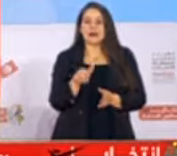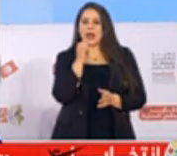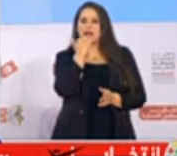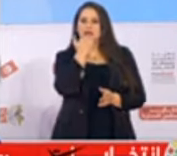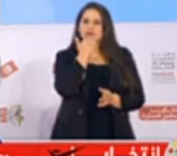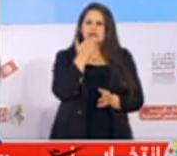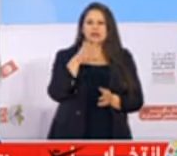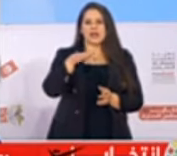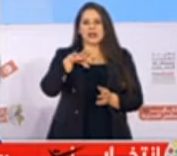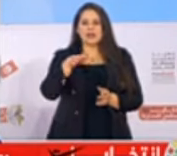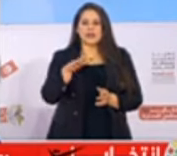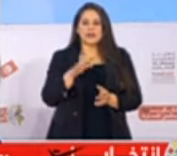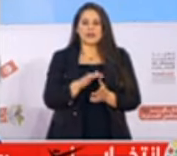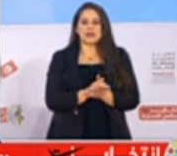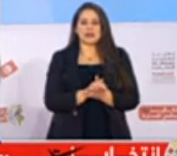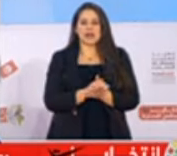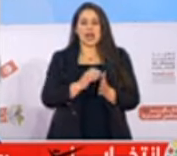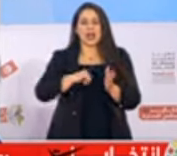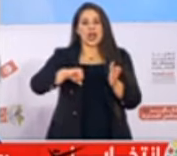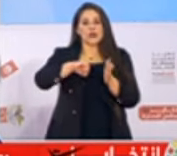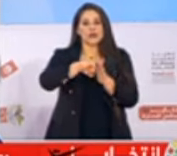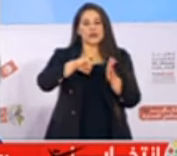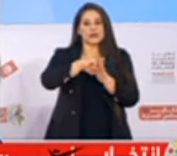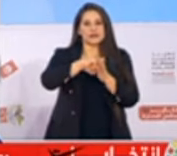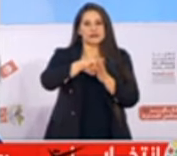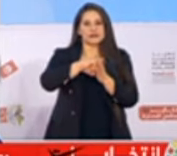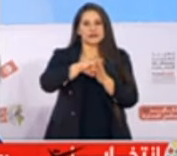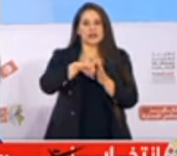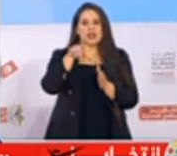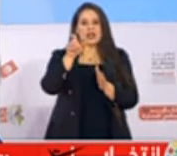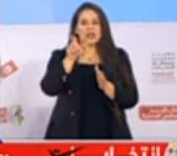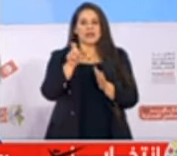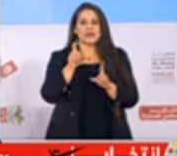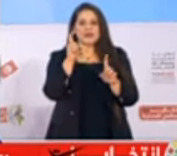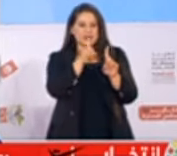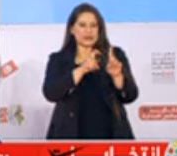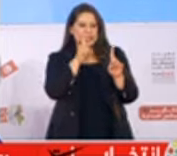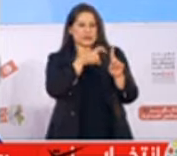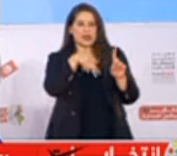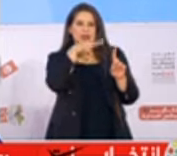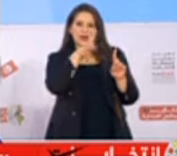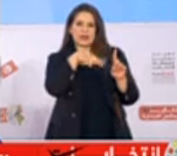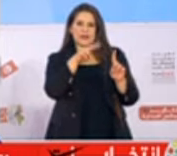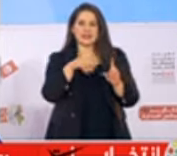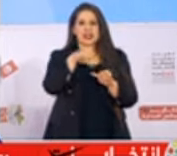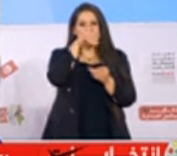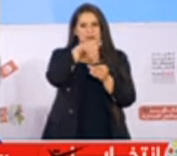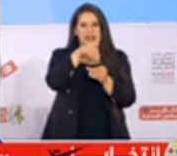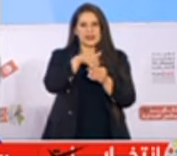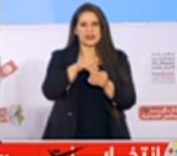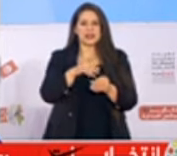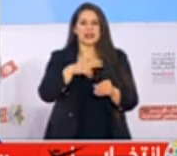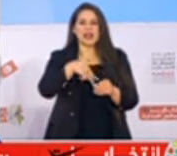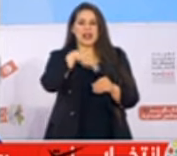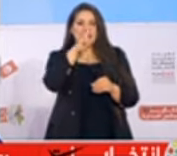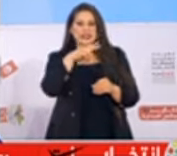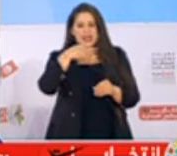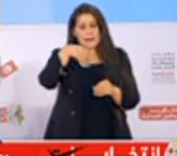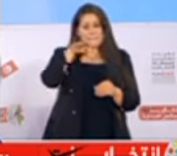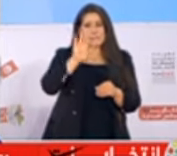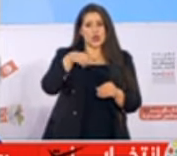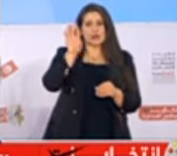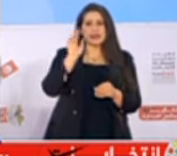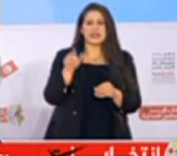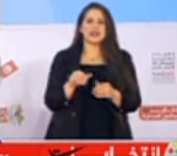معناها جرائم معناها حتى اعتداء على الأخلاق الحميدة، ترذيل المشهد الانتخابي، الإساءة إلى المترشحين،